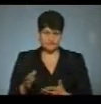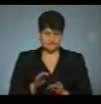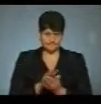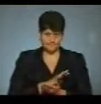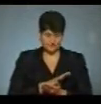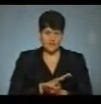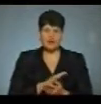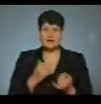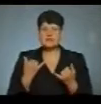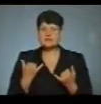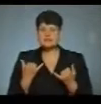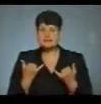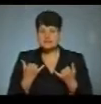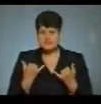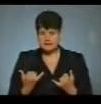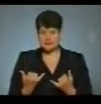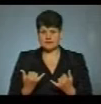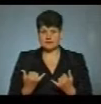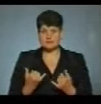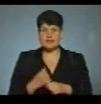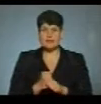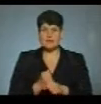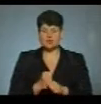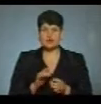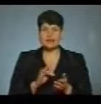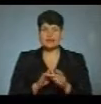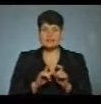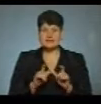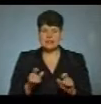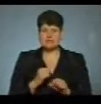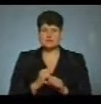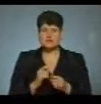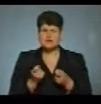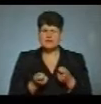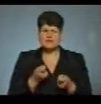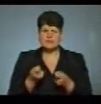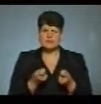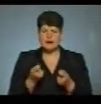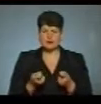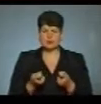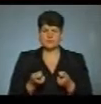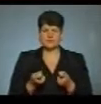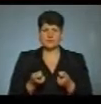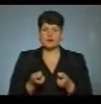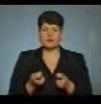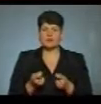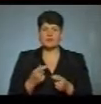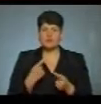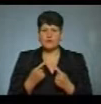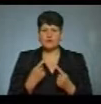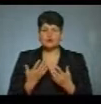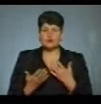тому зараз епідеміологи, це лабораторний центр, який працює дуже детально по контактних, вони, якщо є